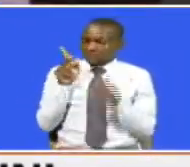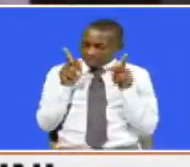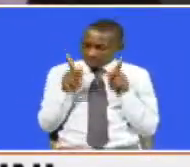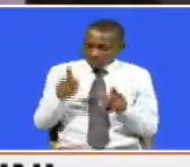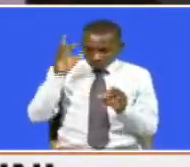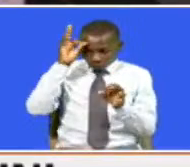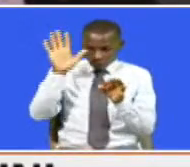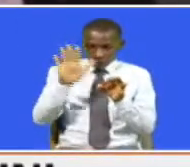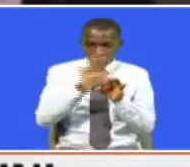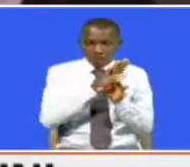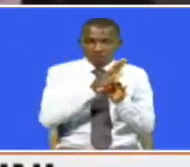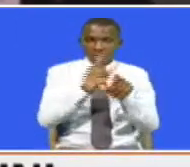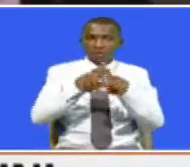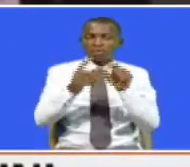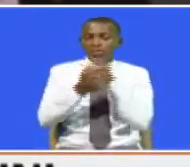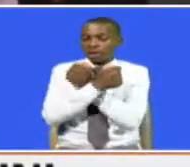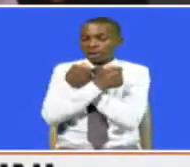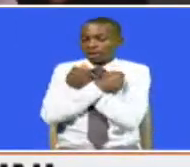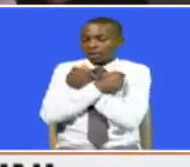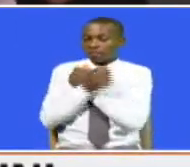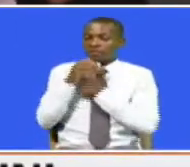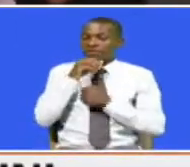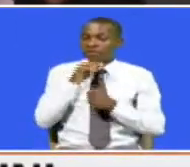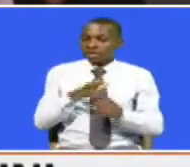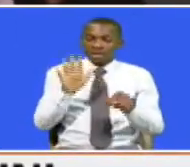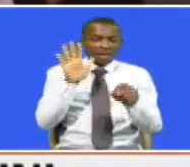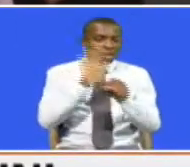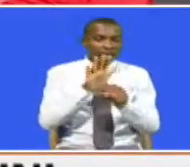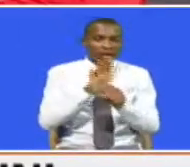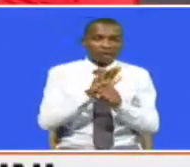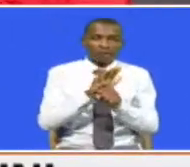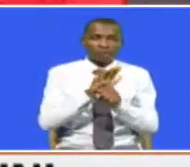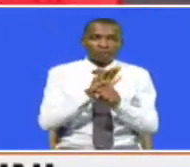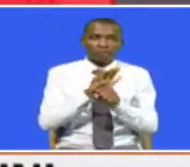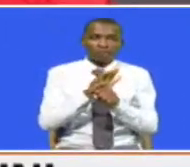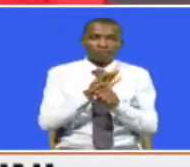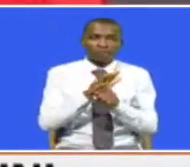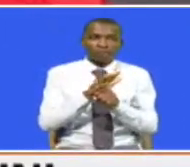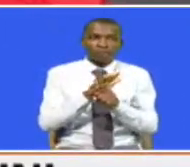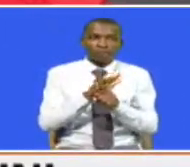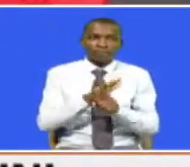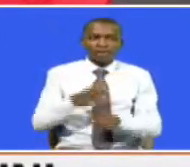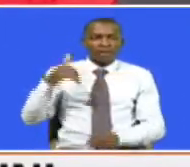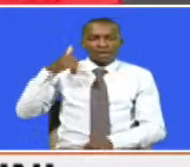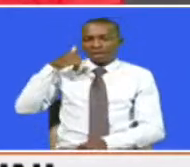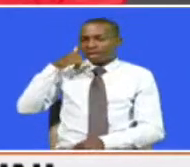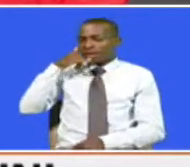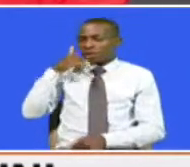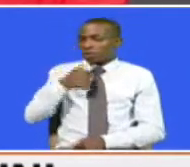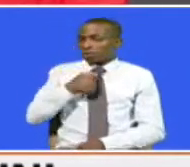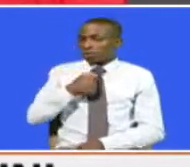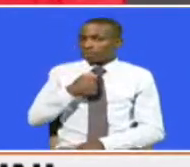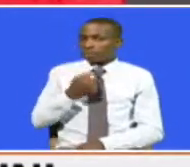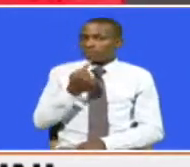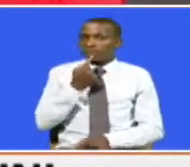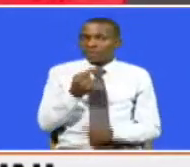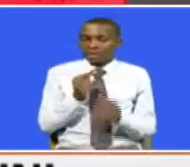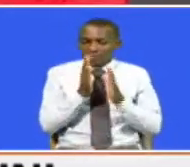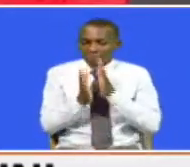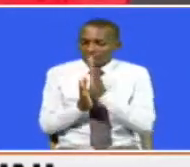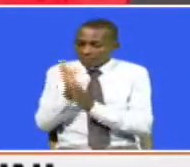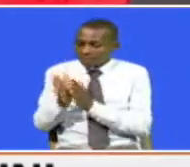mwaminifu na aliwapenda wanawe kwa dhati. You used to call and tell me to prepare